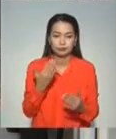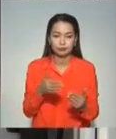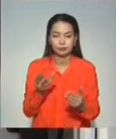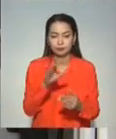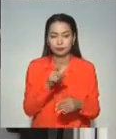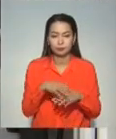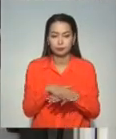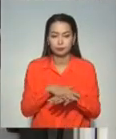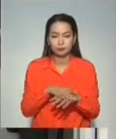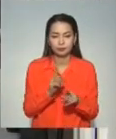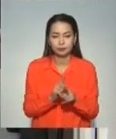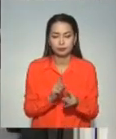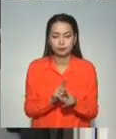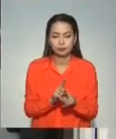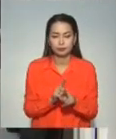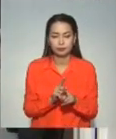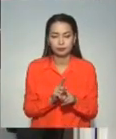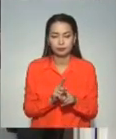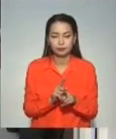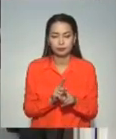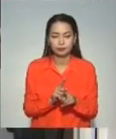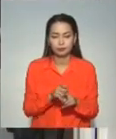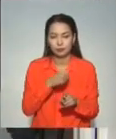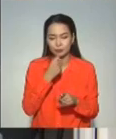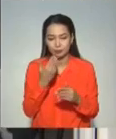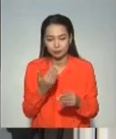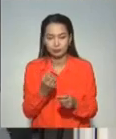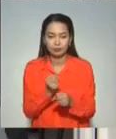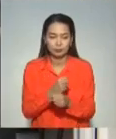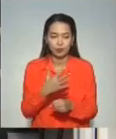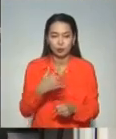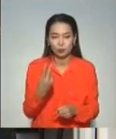науқастардың ішінен барлығы жедел жәрдеммен келгені 33 науқас, өздігімен келген 52 науқас.